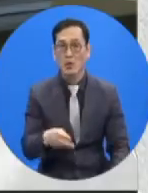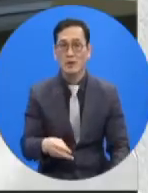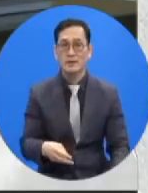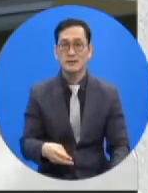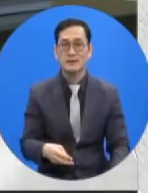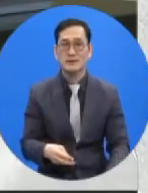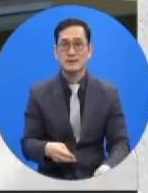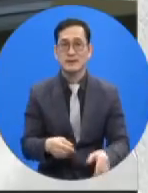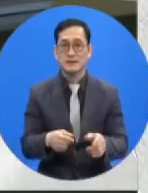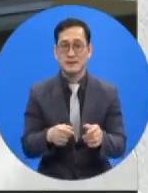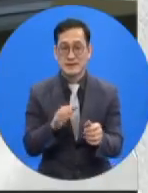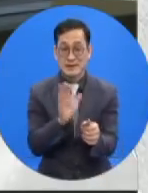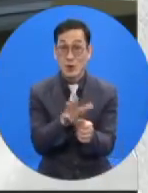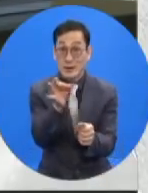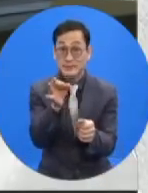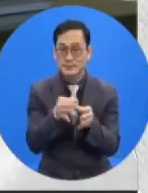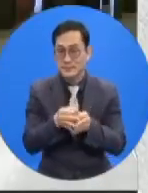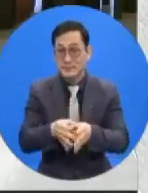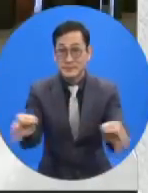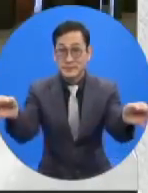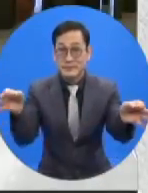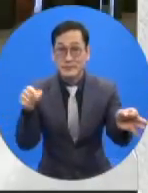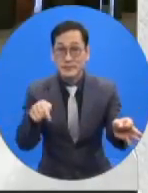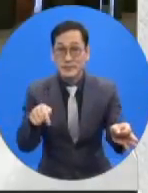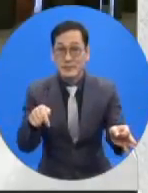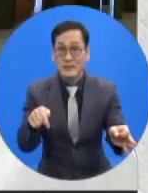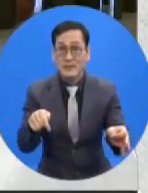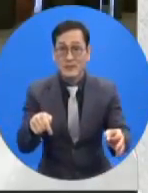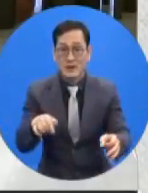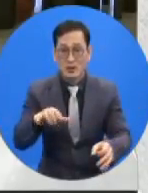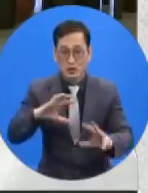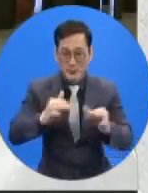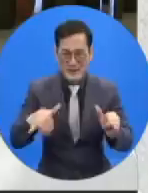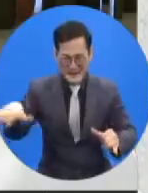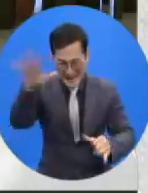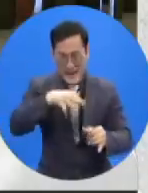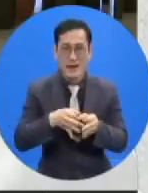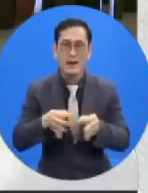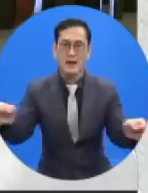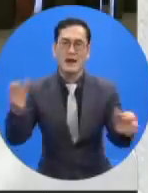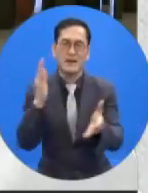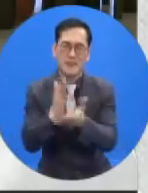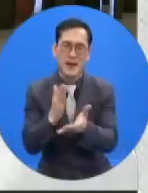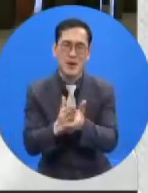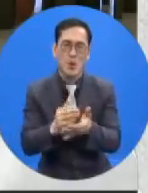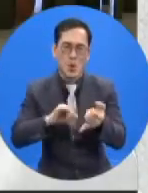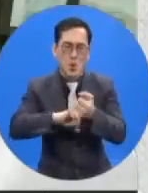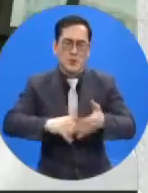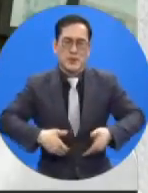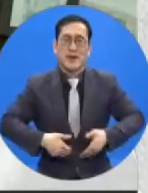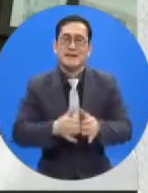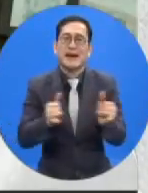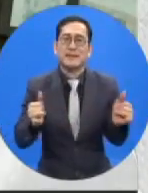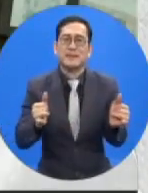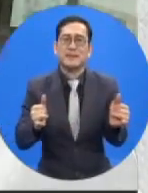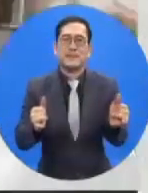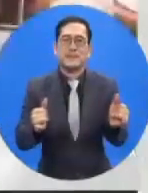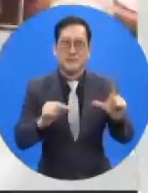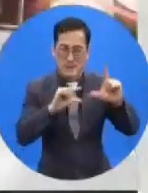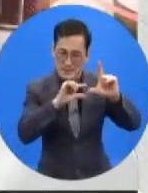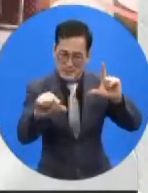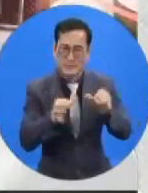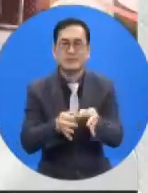그러니까 정말 필요하신 분들한테 집중지원을 하는 게 더 맞지 않느냐. 그러니까 지금 이러한 케이스나 아니면